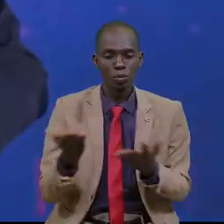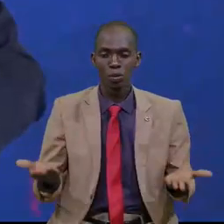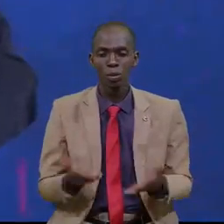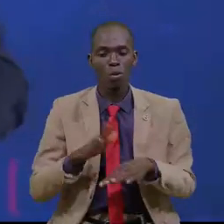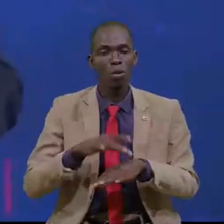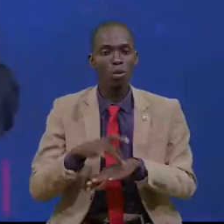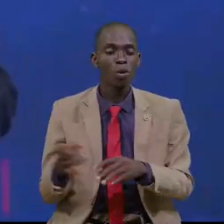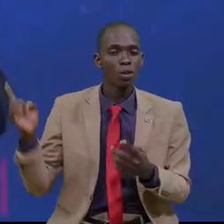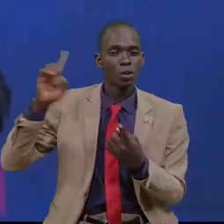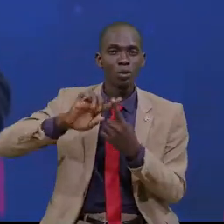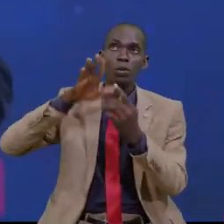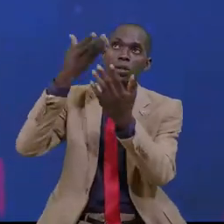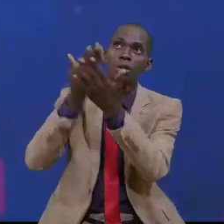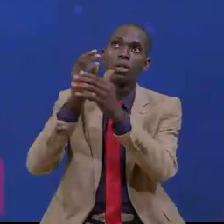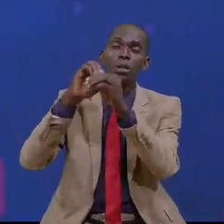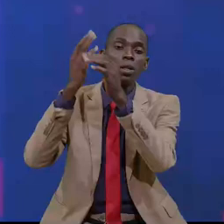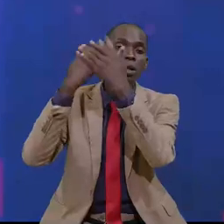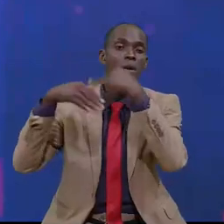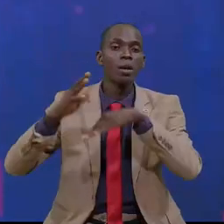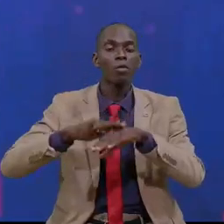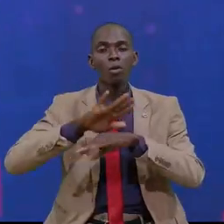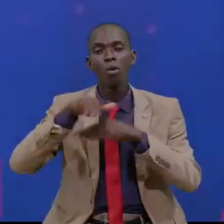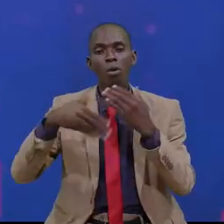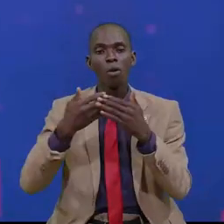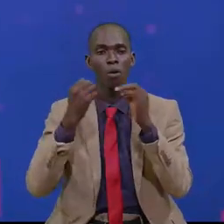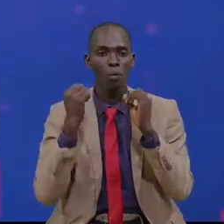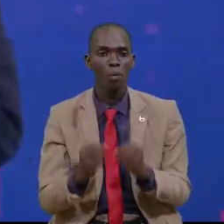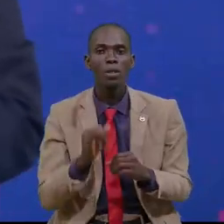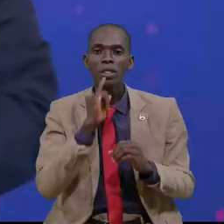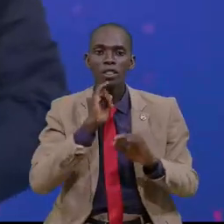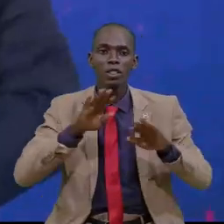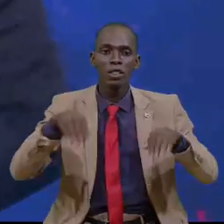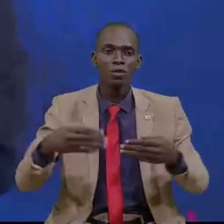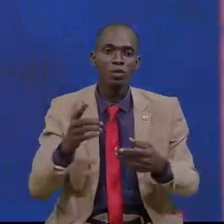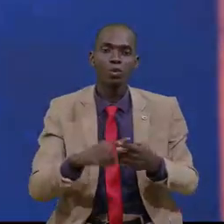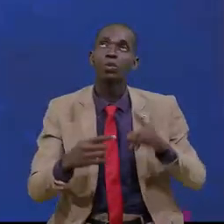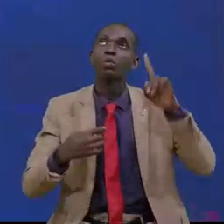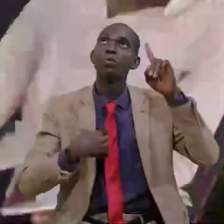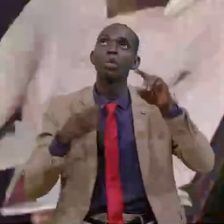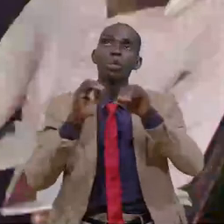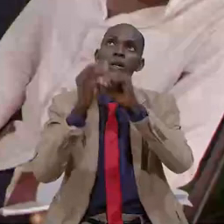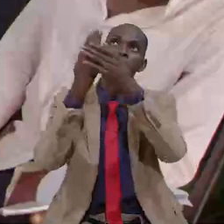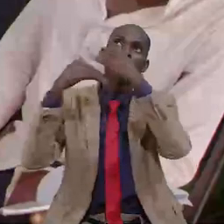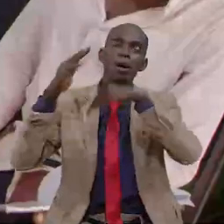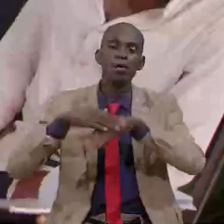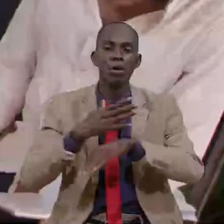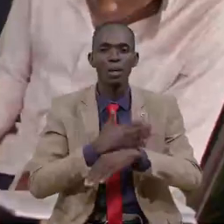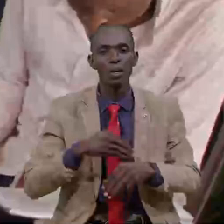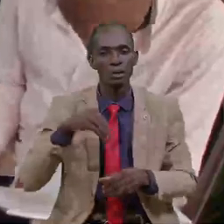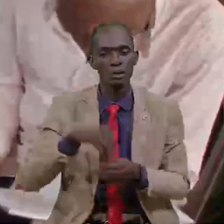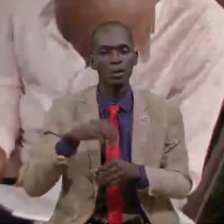terre jusqu'à ce que tu n'arrives au ciel, tout pouvoir m'a été donné dans le ciel et sur la